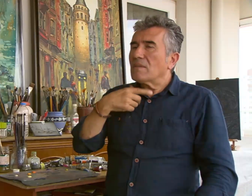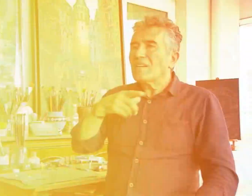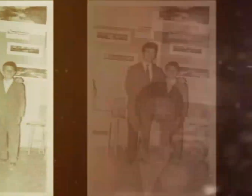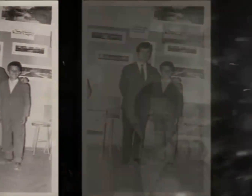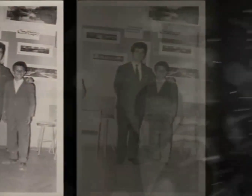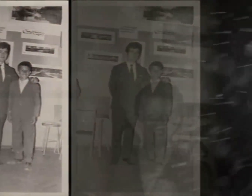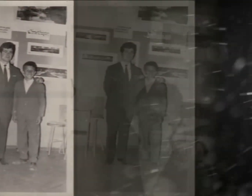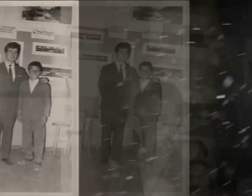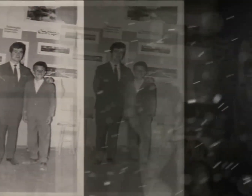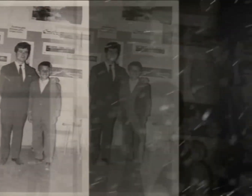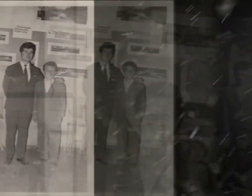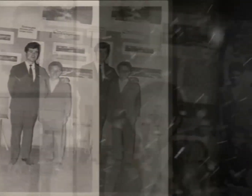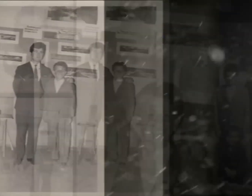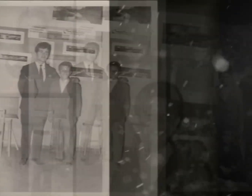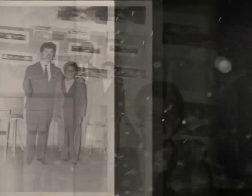görmemiştim.